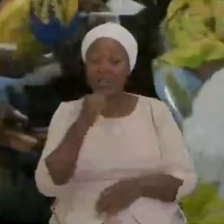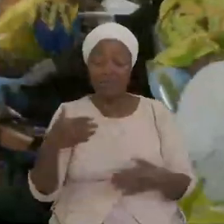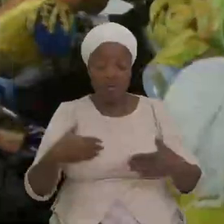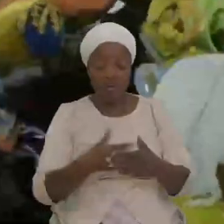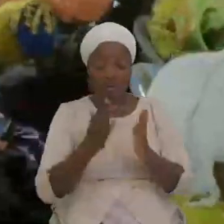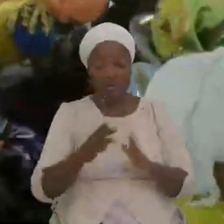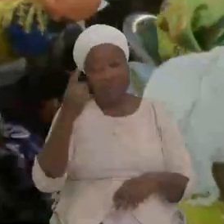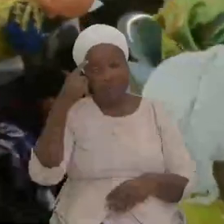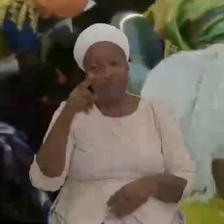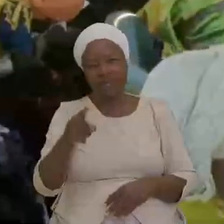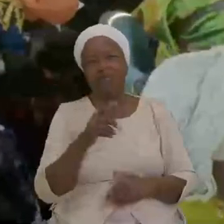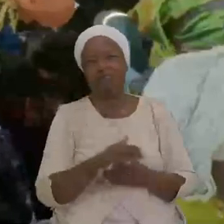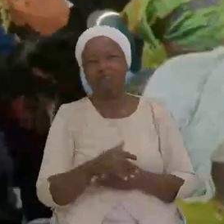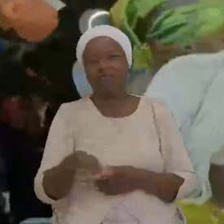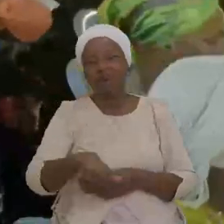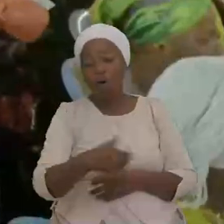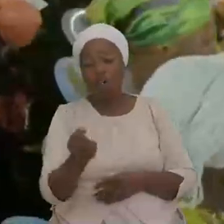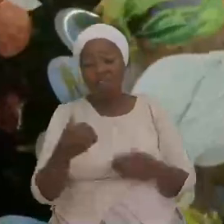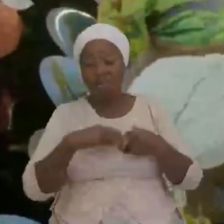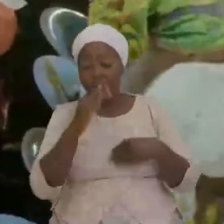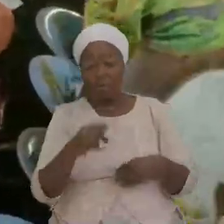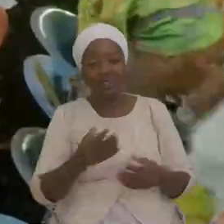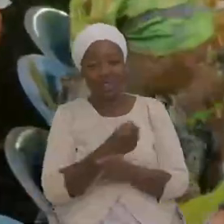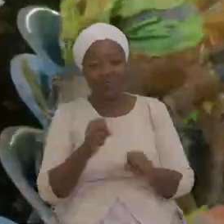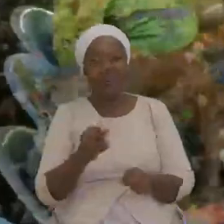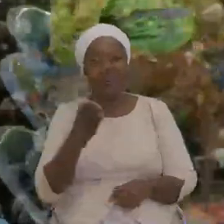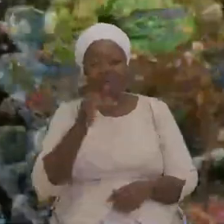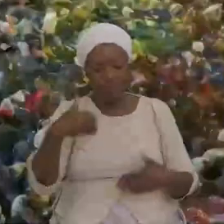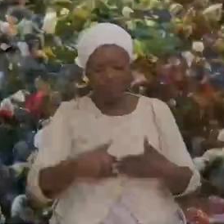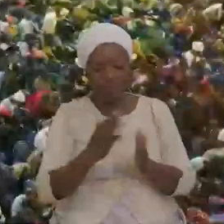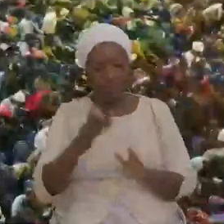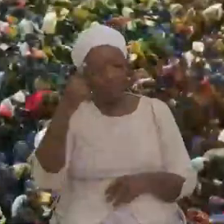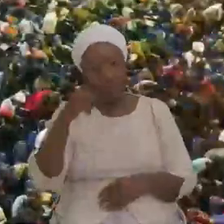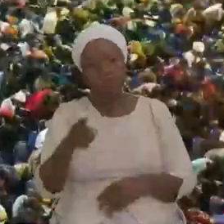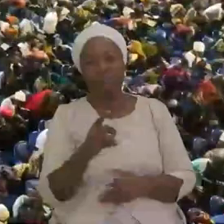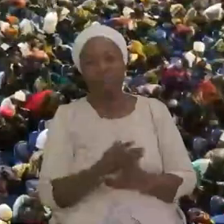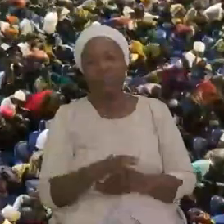place pour toi. Les autres sont sauvés. Il y a de la place pour toi.